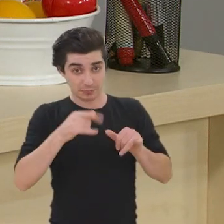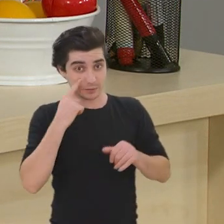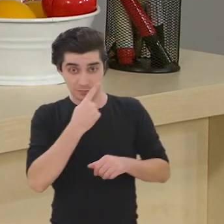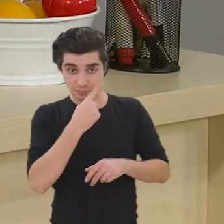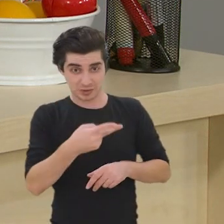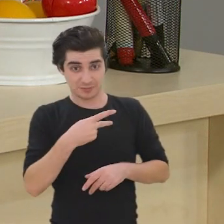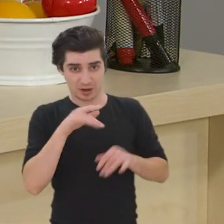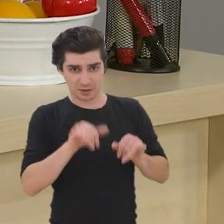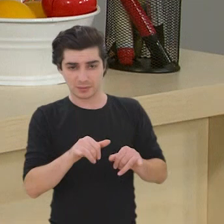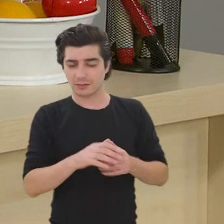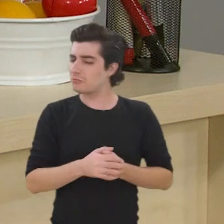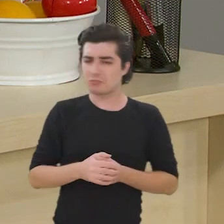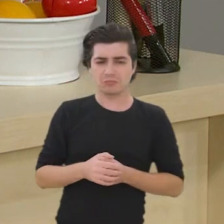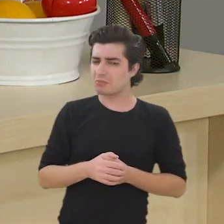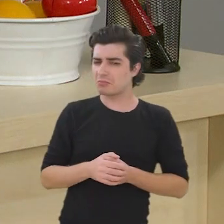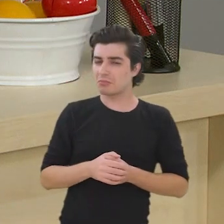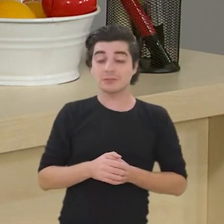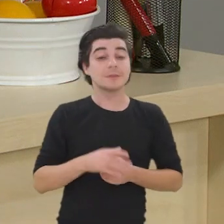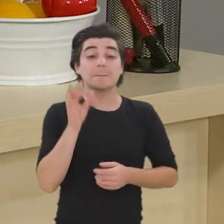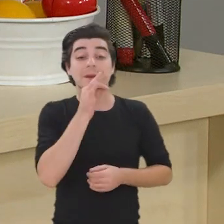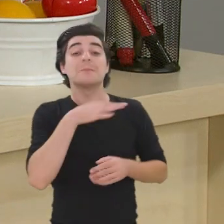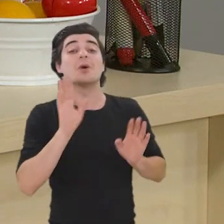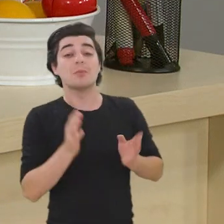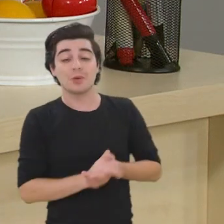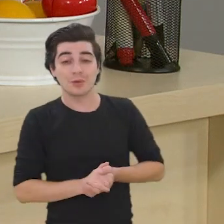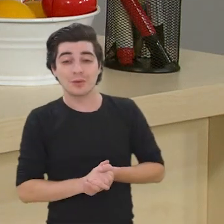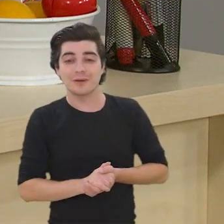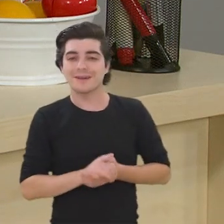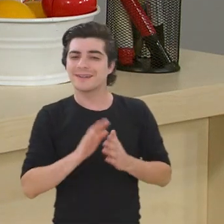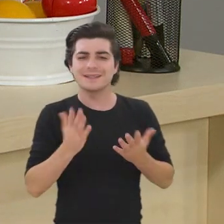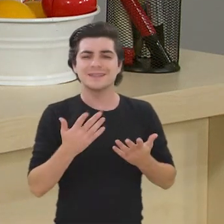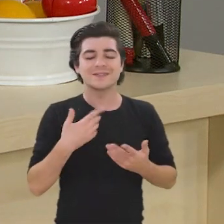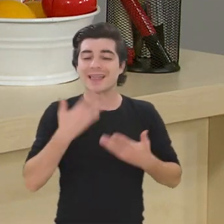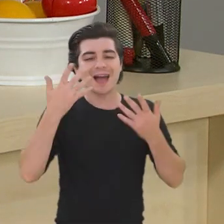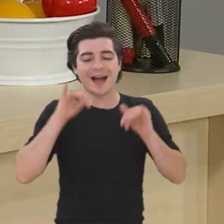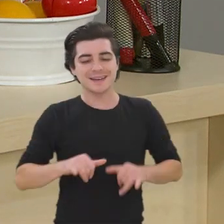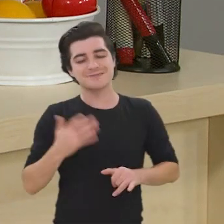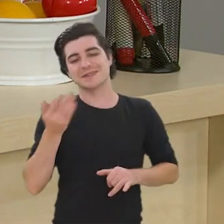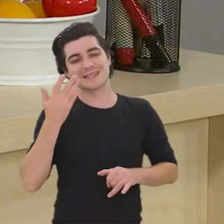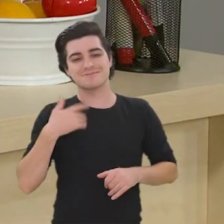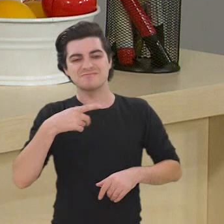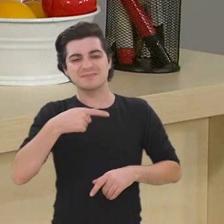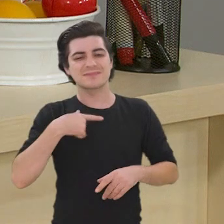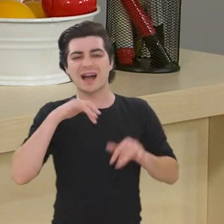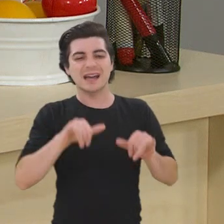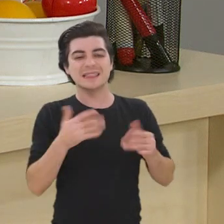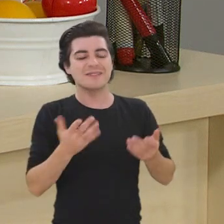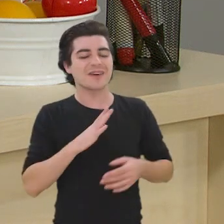mı? Göz renklerimiz? Aa. Değil mi? Benzetemedin mi? Hı hı. Tamam, peki neyimiz aynı olabilir?